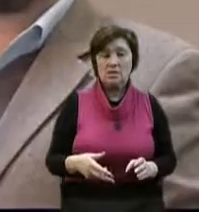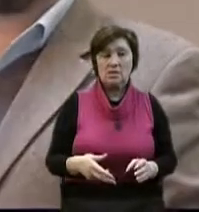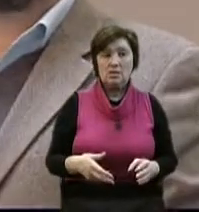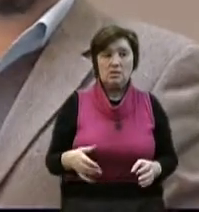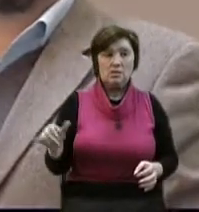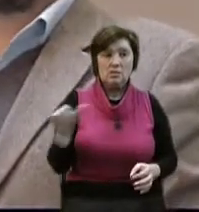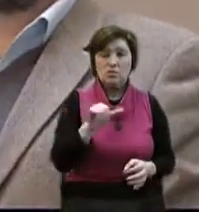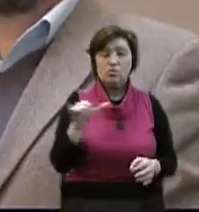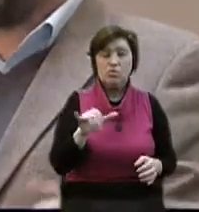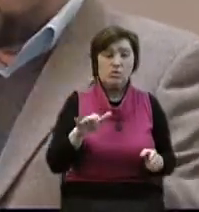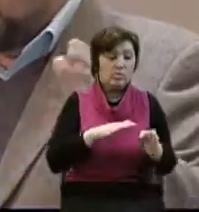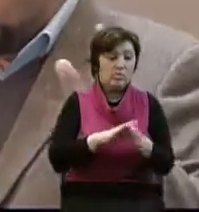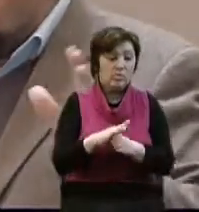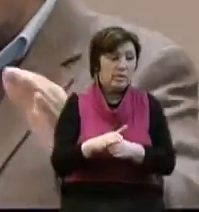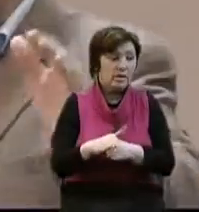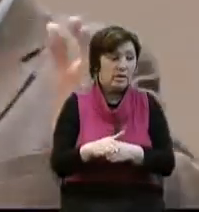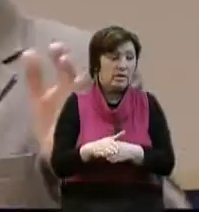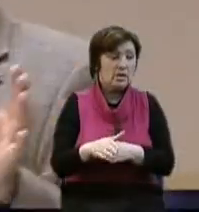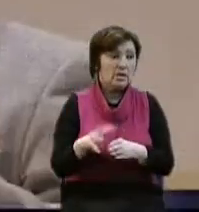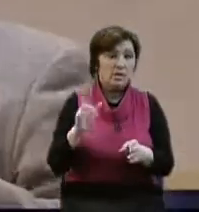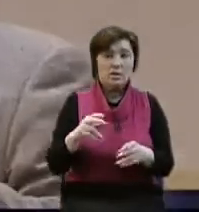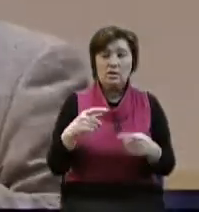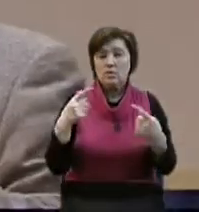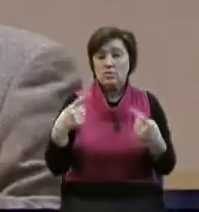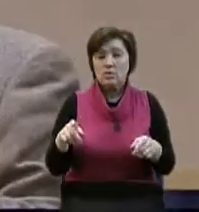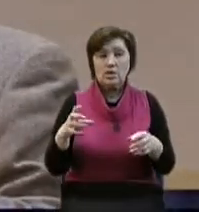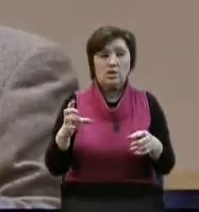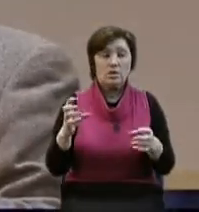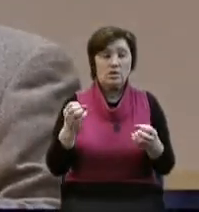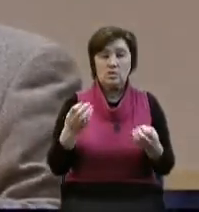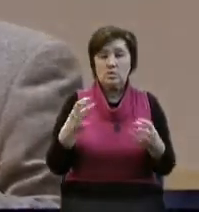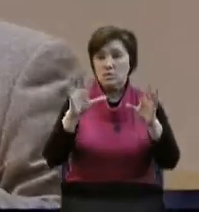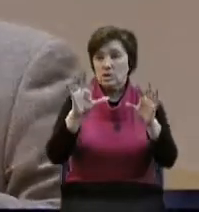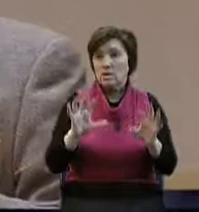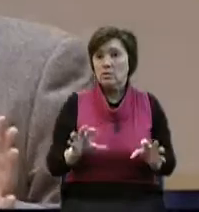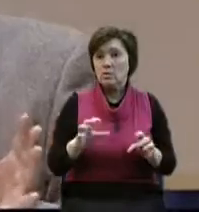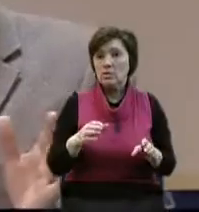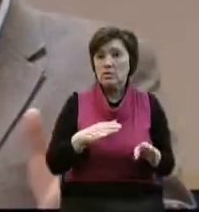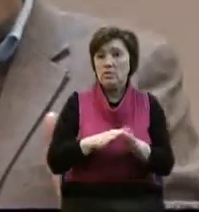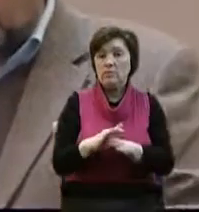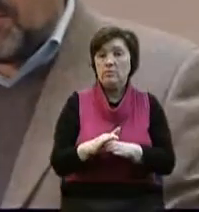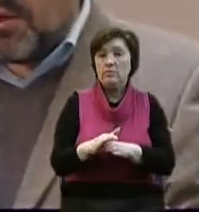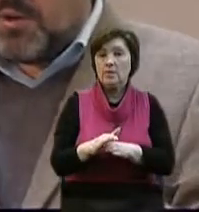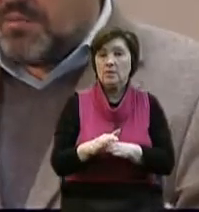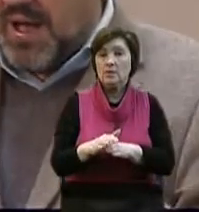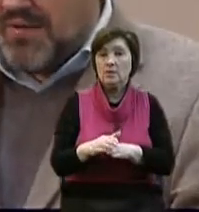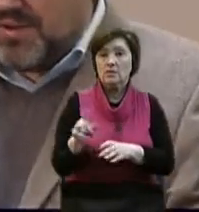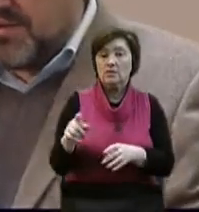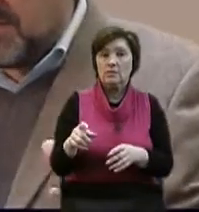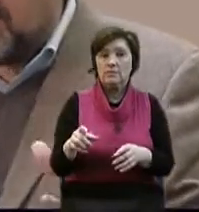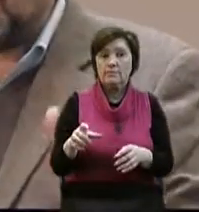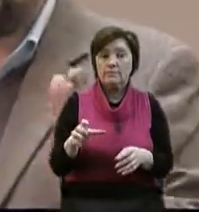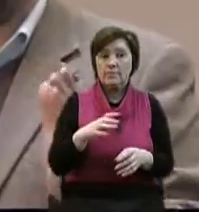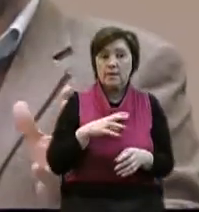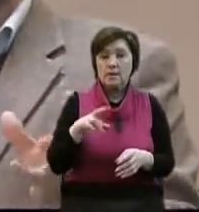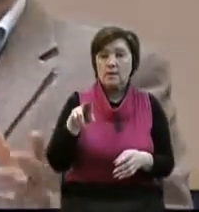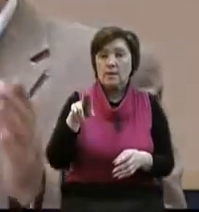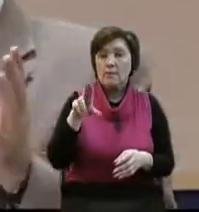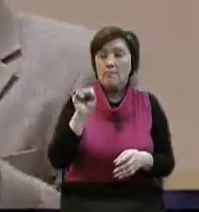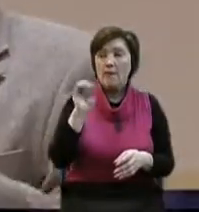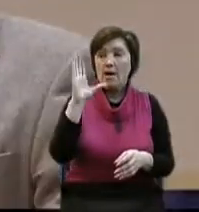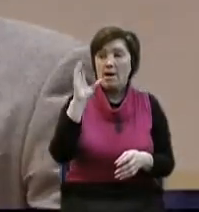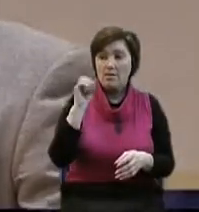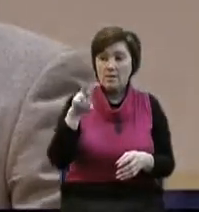субботу хранить, или и другие какие-то нормы закона исполнять. И На этом соборе был Павел, был Петр,